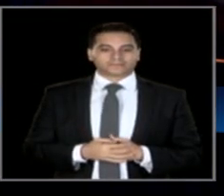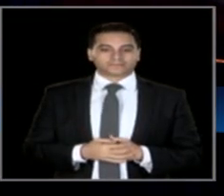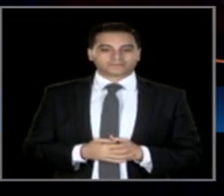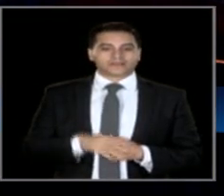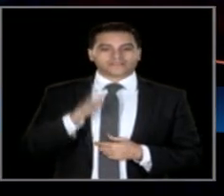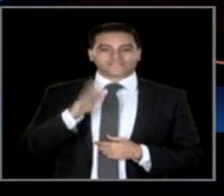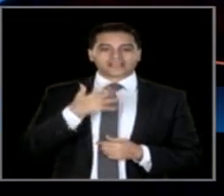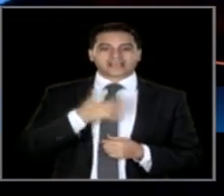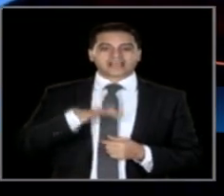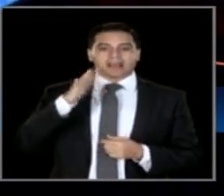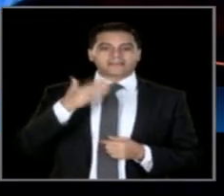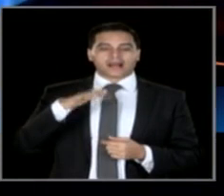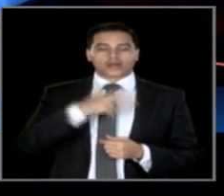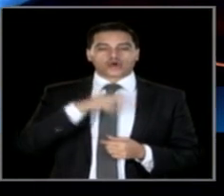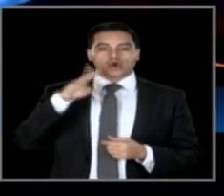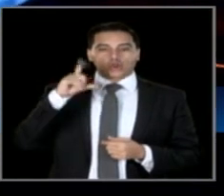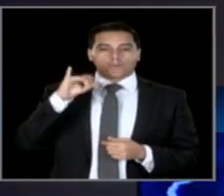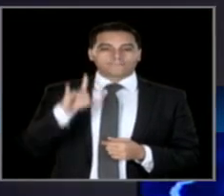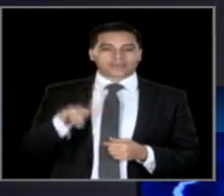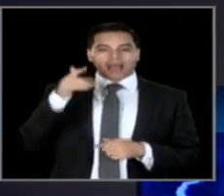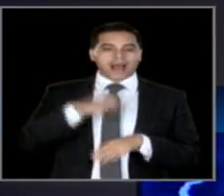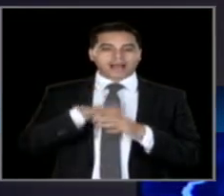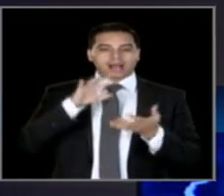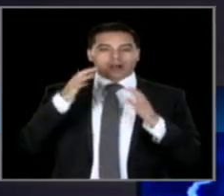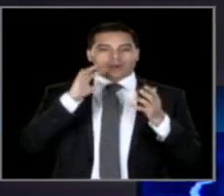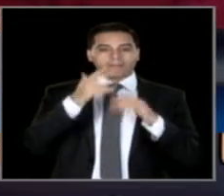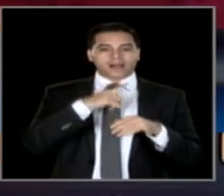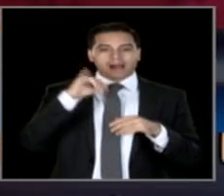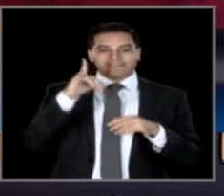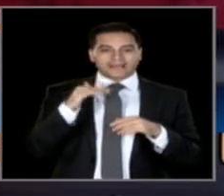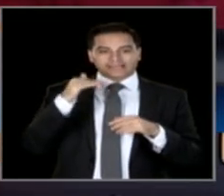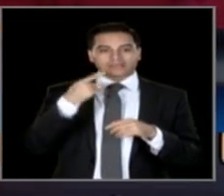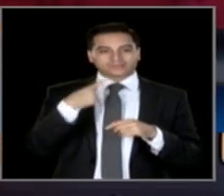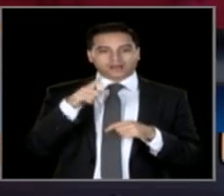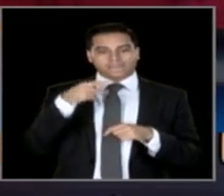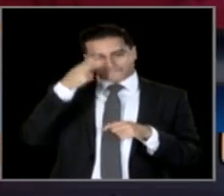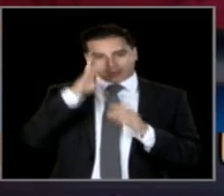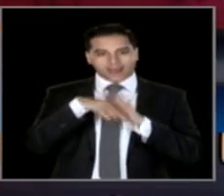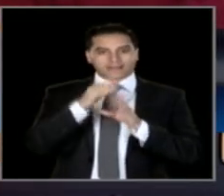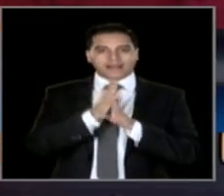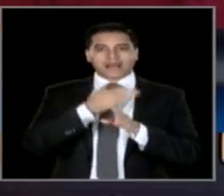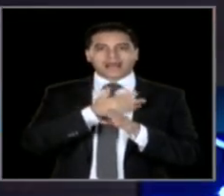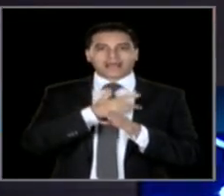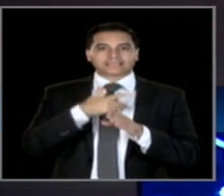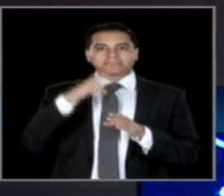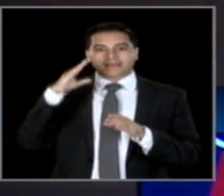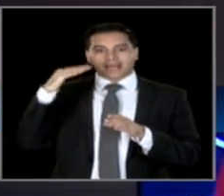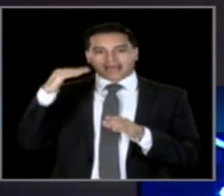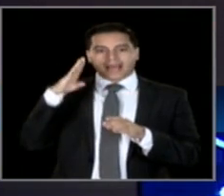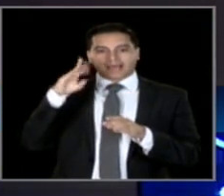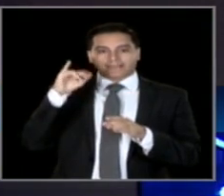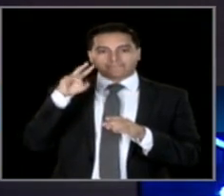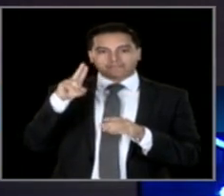تقع تلال كولومبيا على سطح احد الكواكب، فما هو؟ المريخ. صح. من قامت بدور حكمت في مسلسل ضمير ابلة